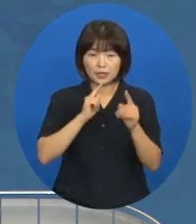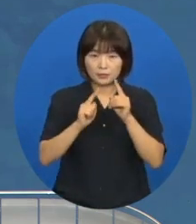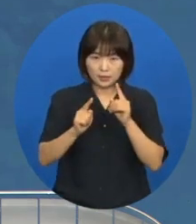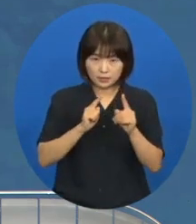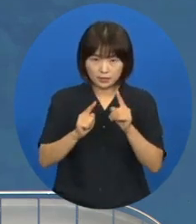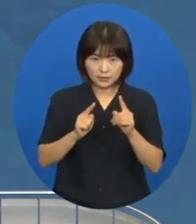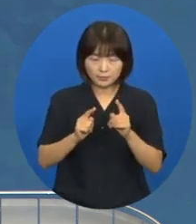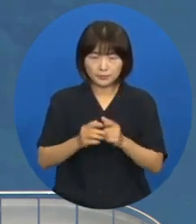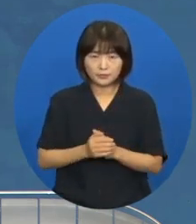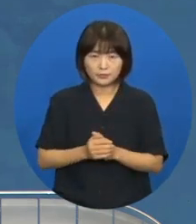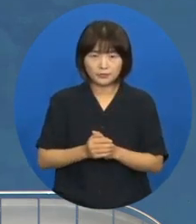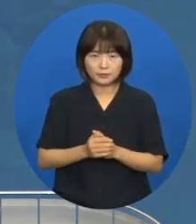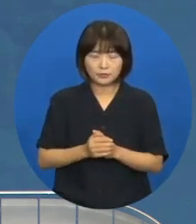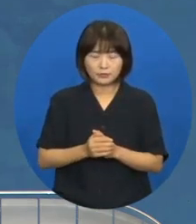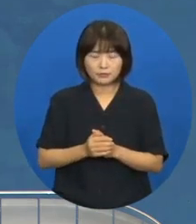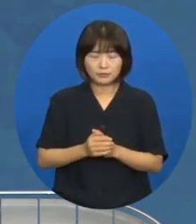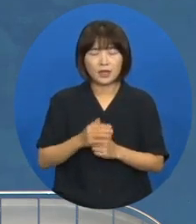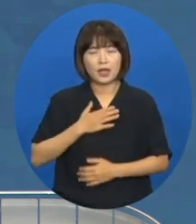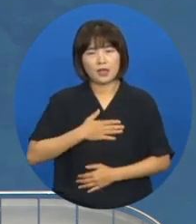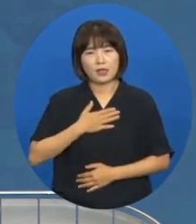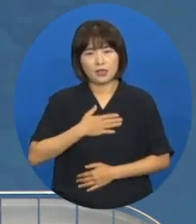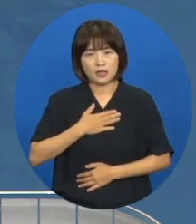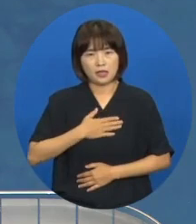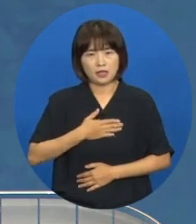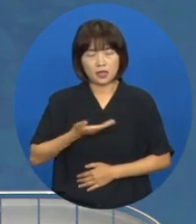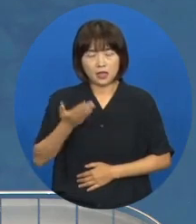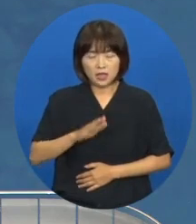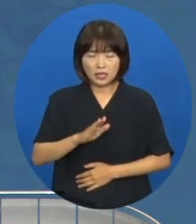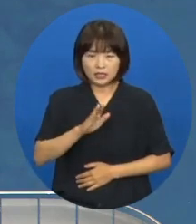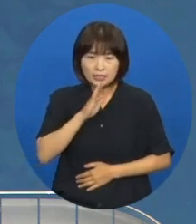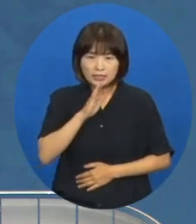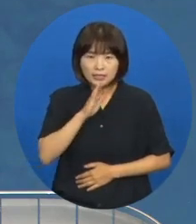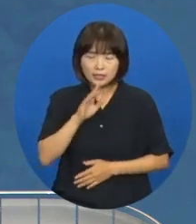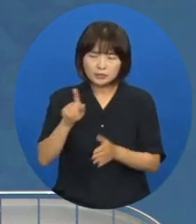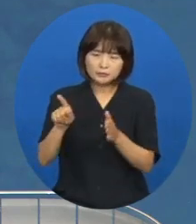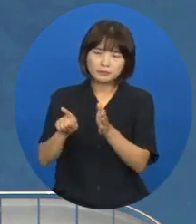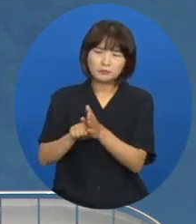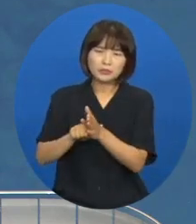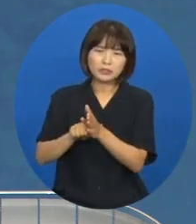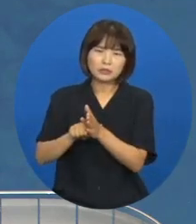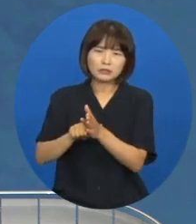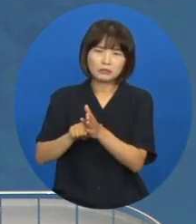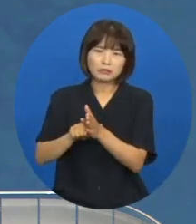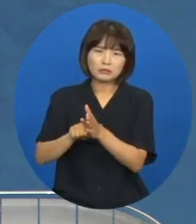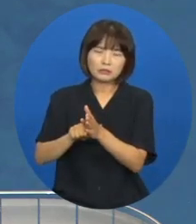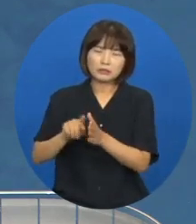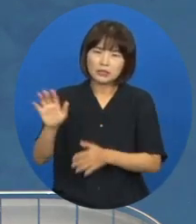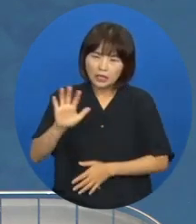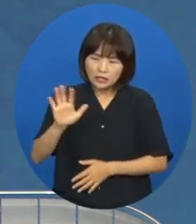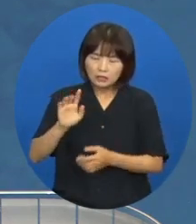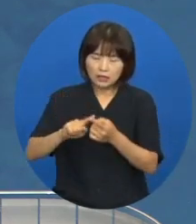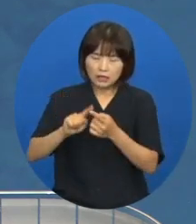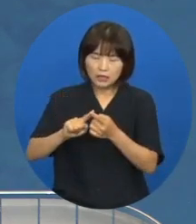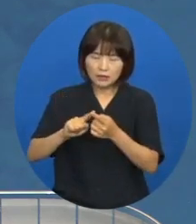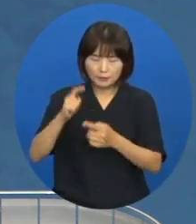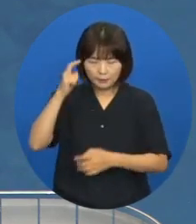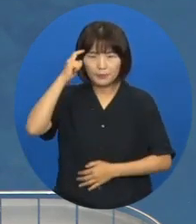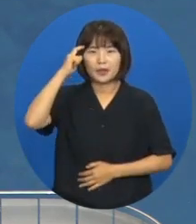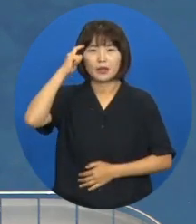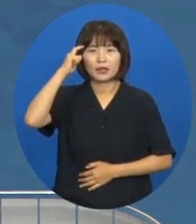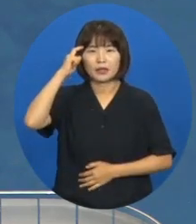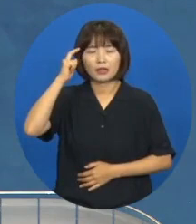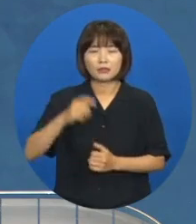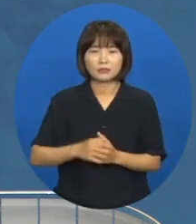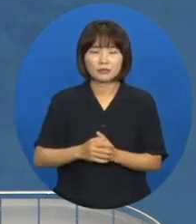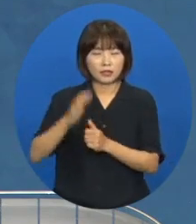말씀을 모르는 건 아니었지만 실제로 믿는 것도 아니었던 것을 그때 알았어요.